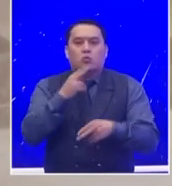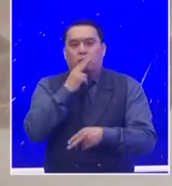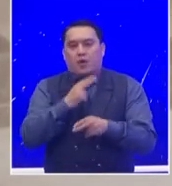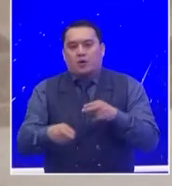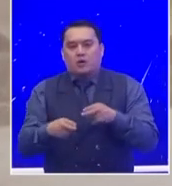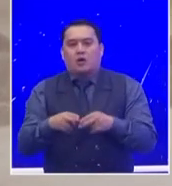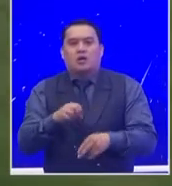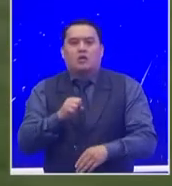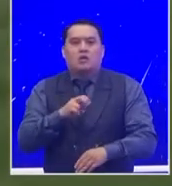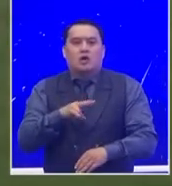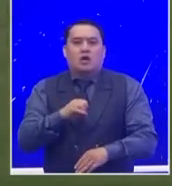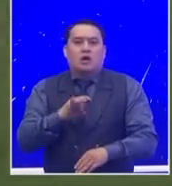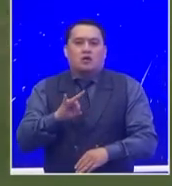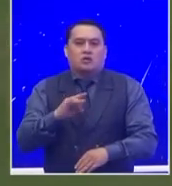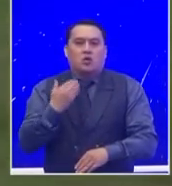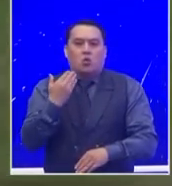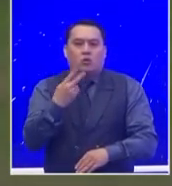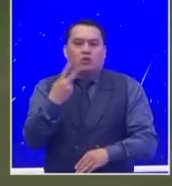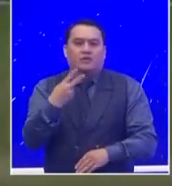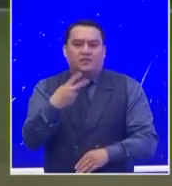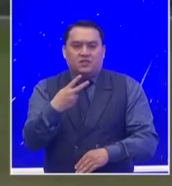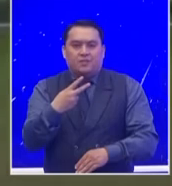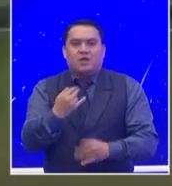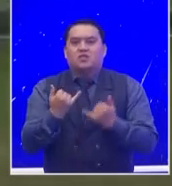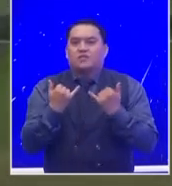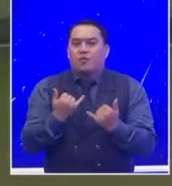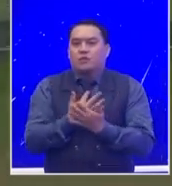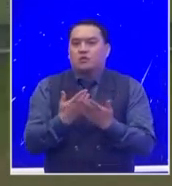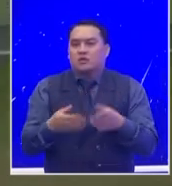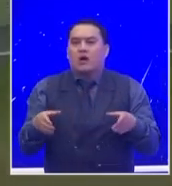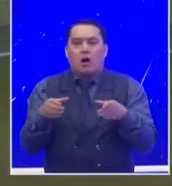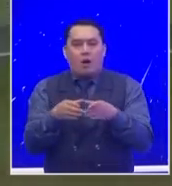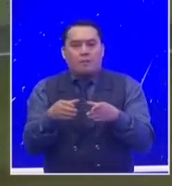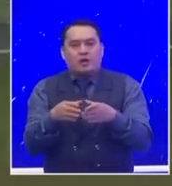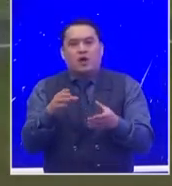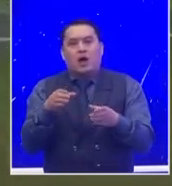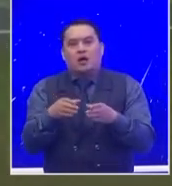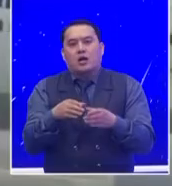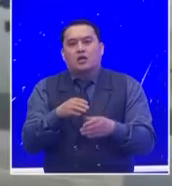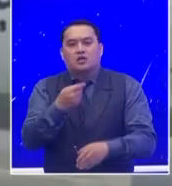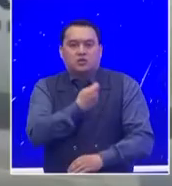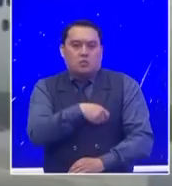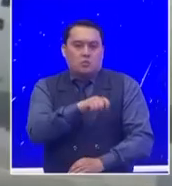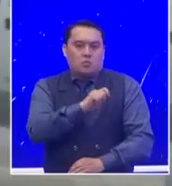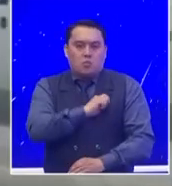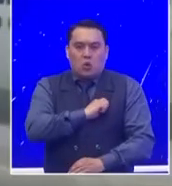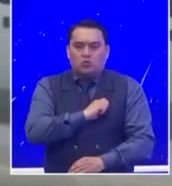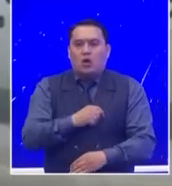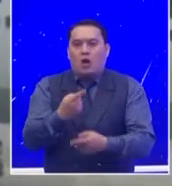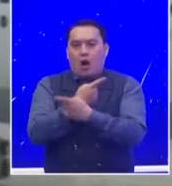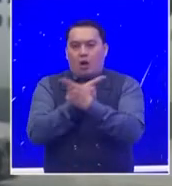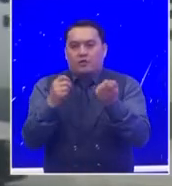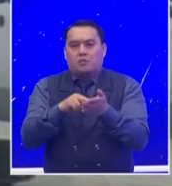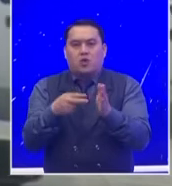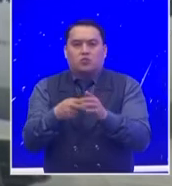у лоукастера Norwegian Air Shuttle – более 20. Некоторые компании, например, испанская Air Европа, объявила о